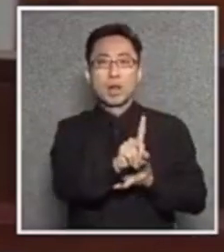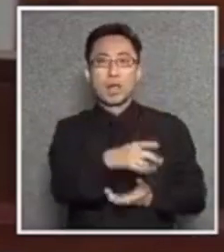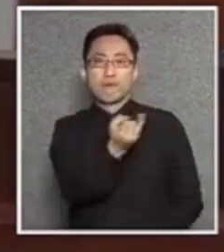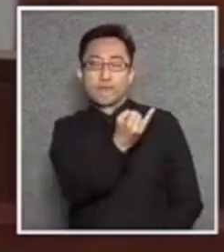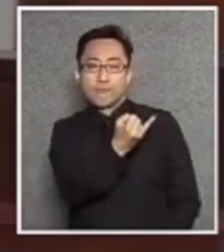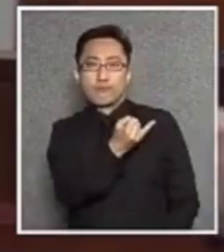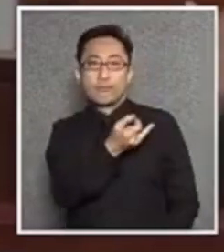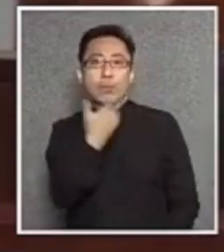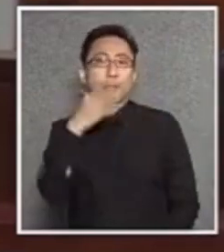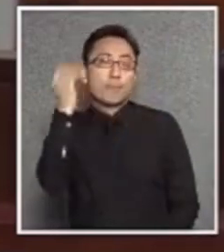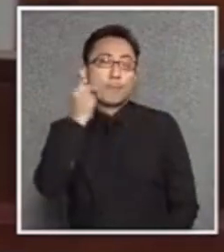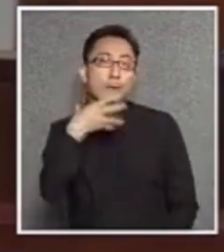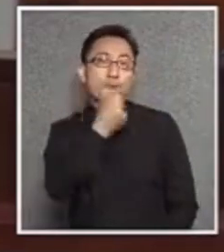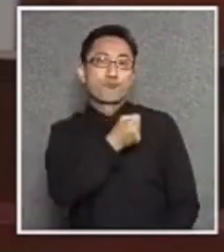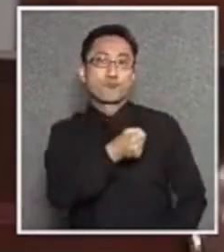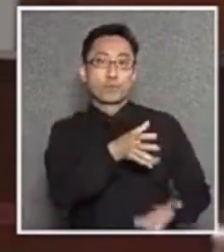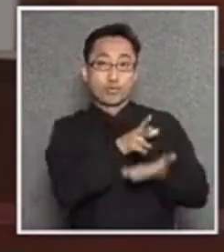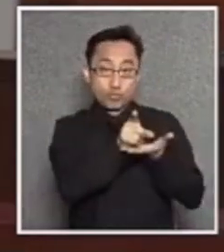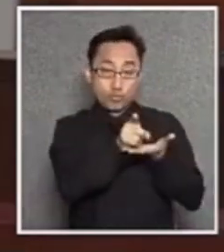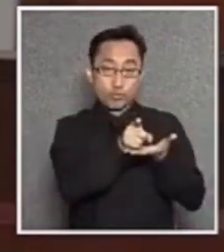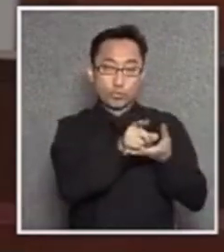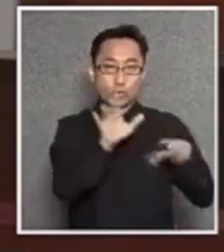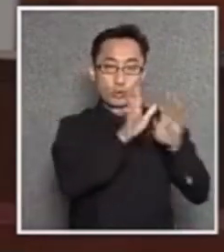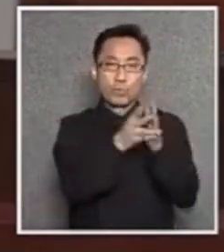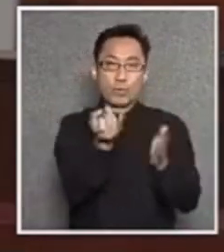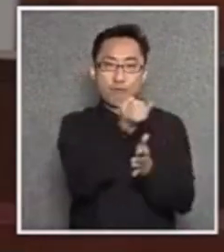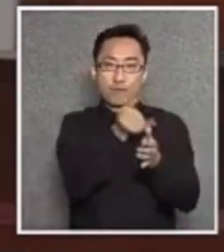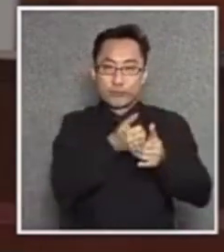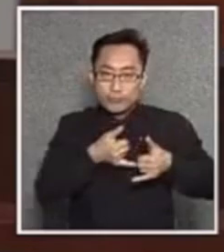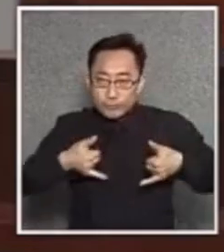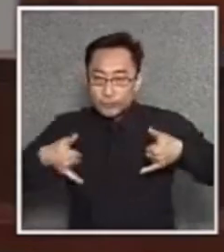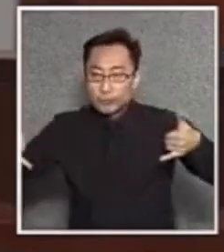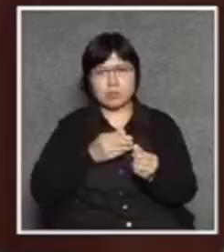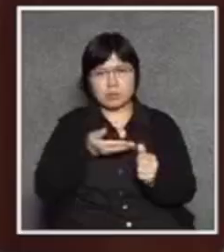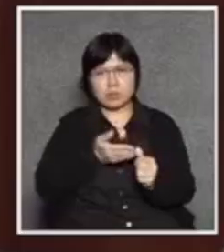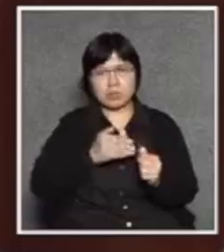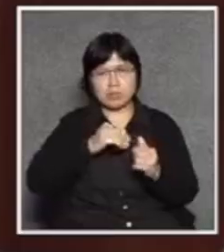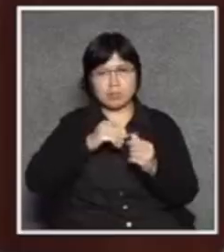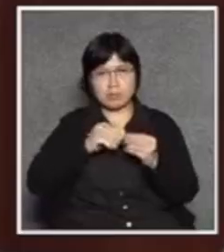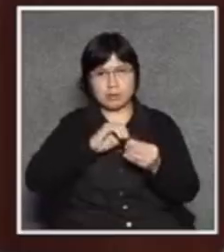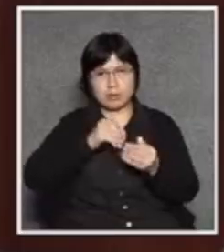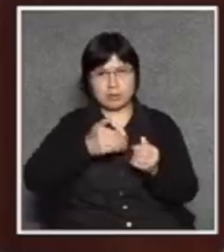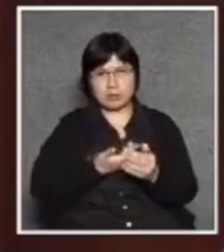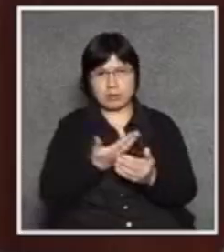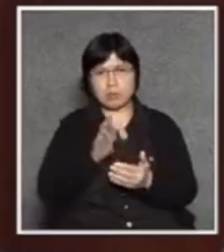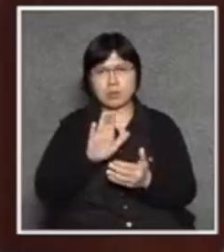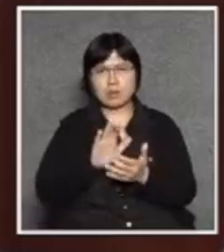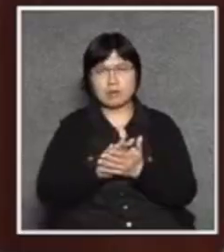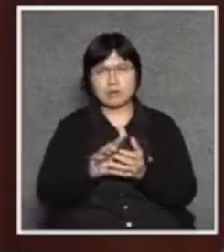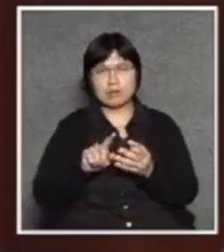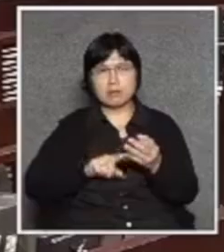專員，跟著所有的無賴在一起，一家團聚。多謝主席。 黃毓民議員。